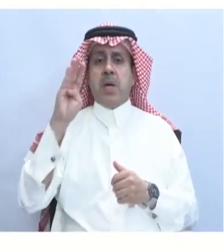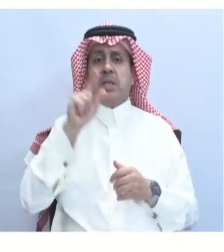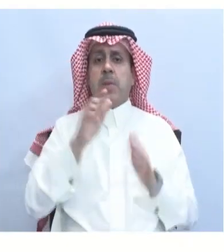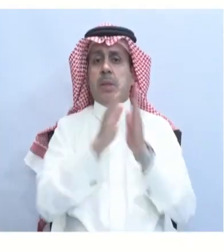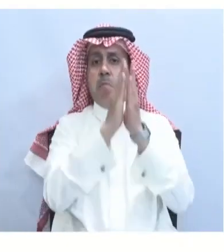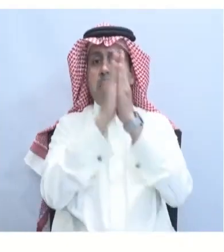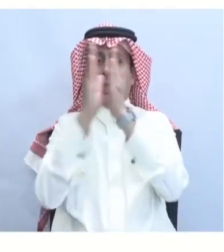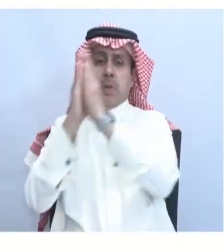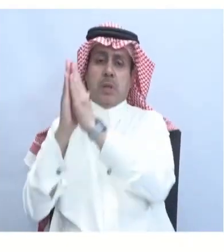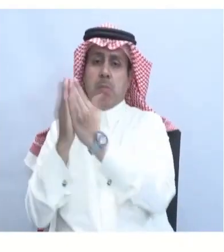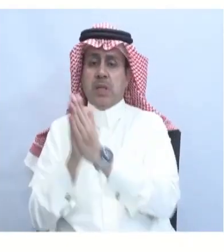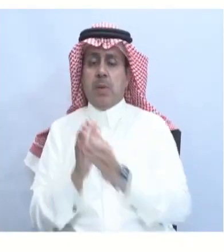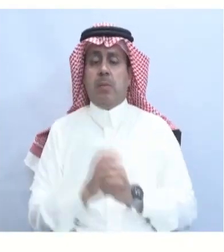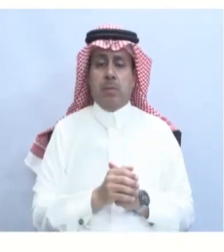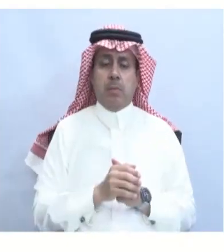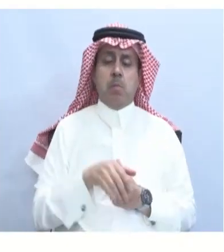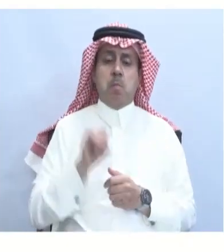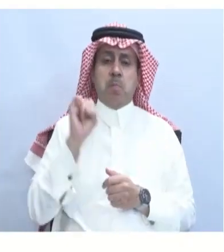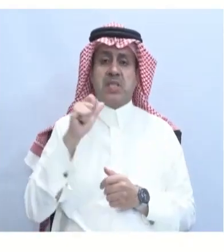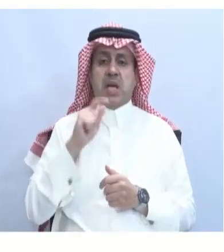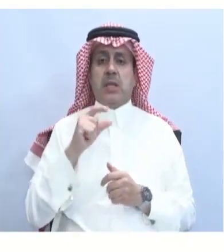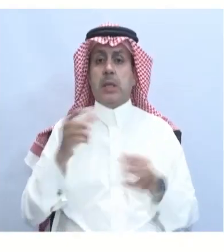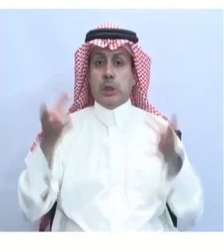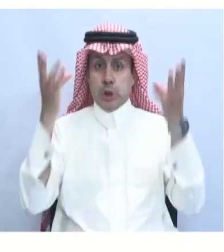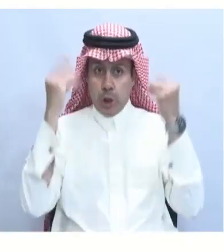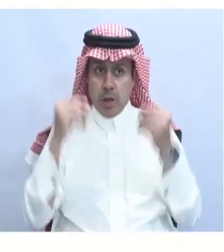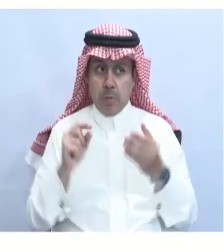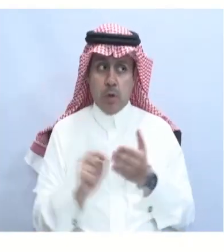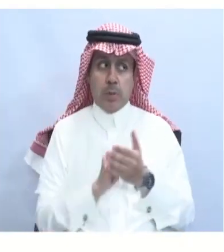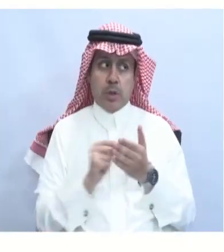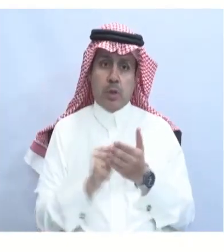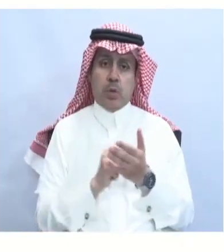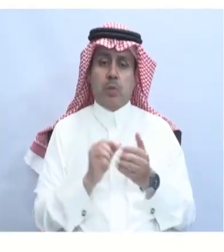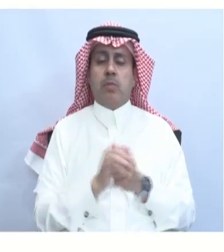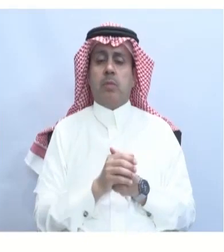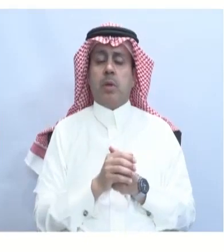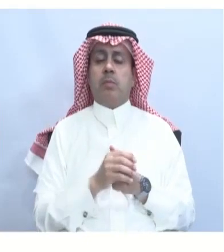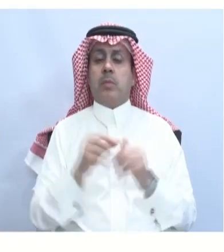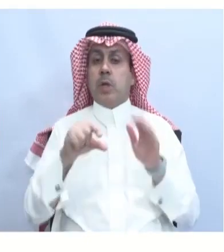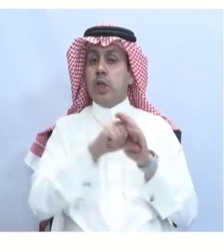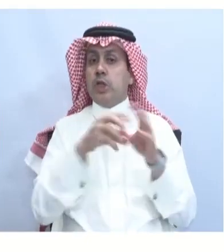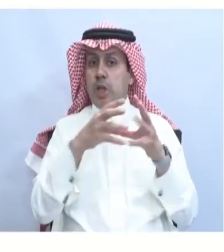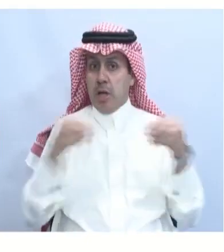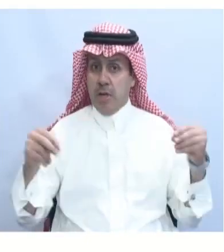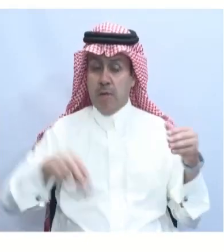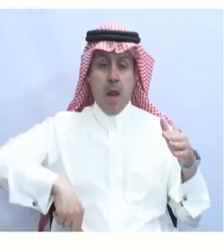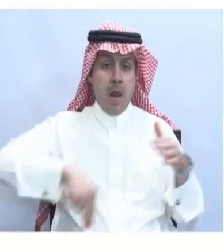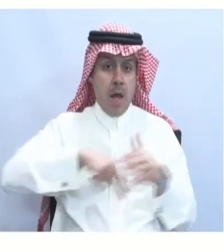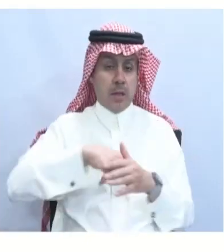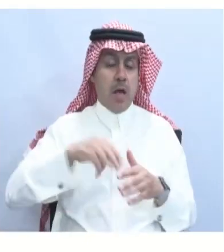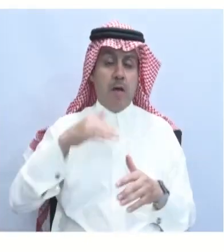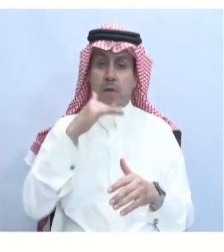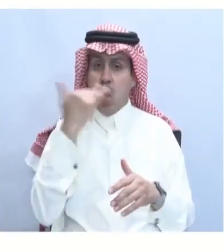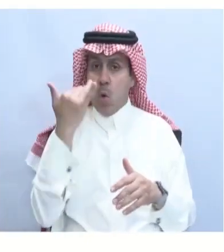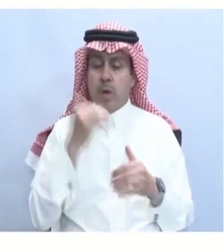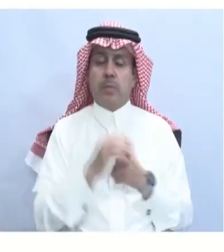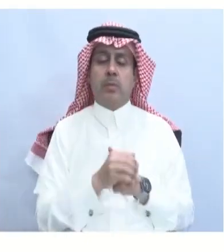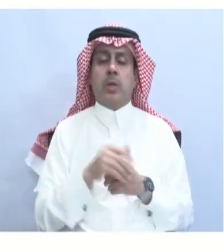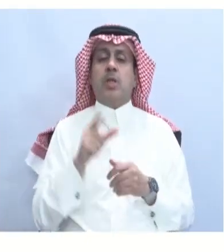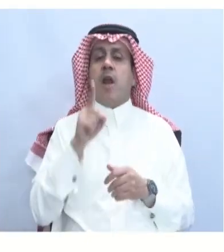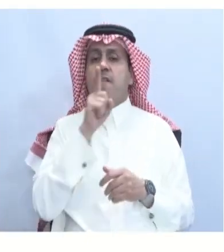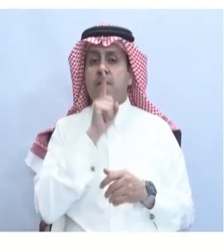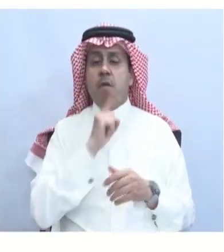التعلم ثم سجلوا ما تختارونه من تعريف للعده في اللغه وكذلك عند